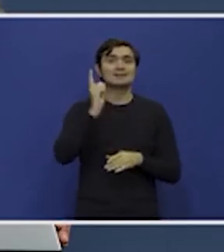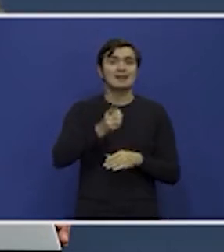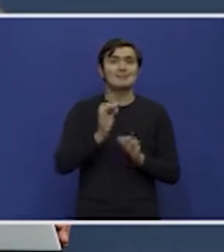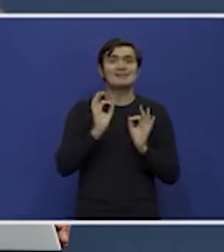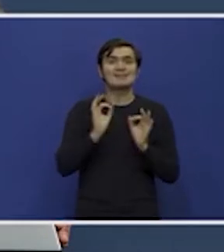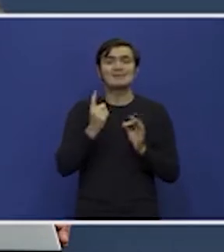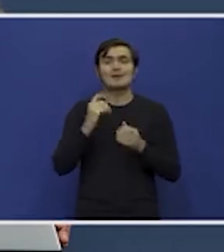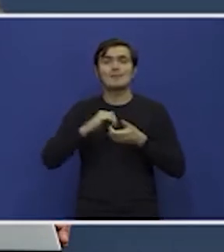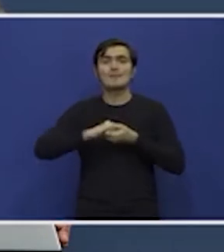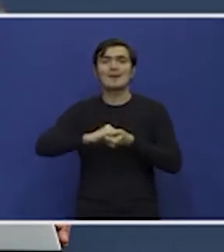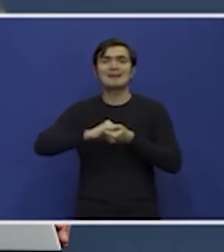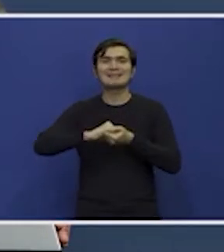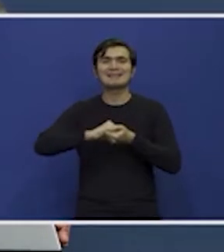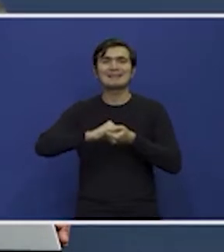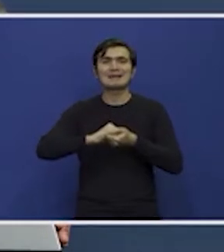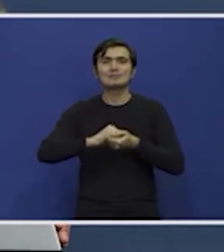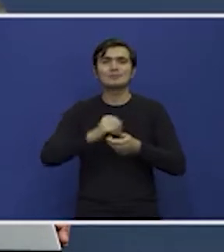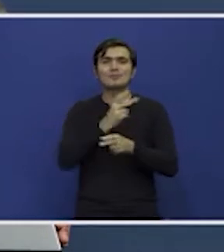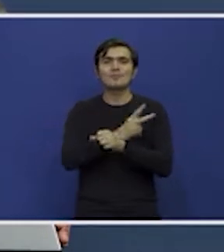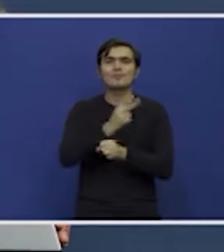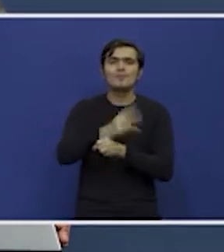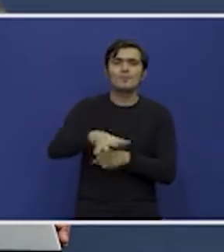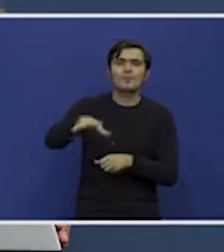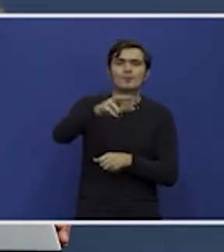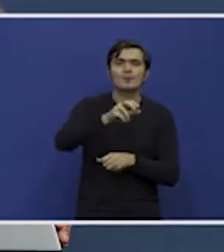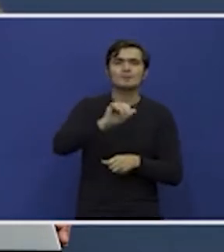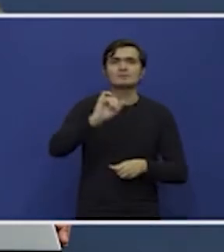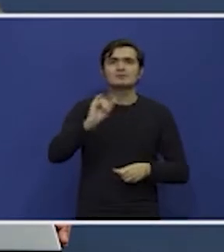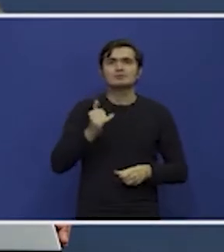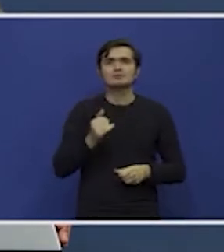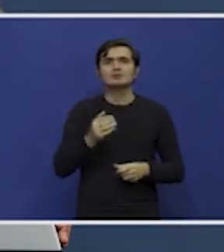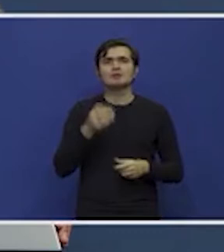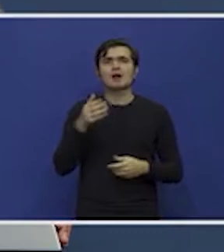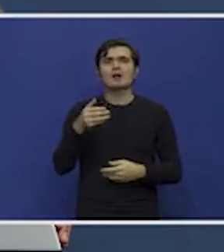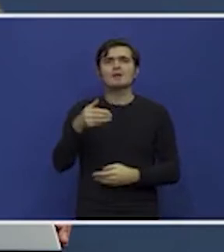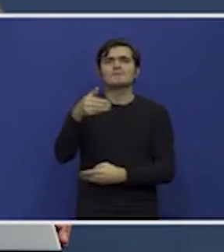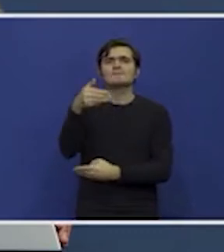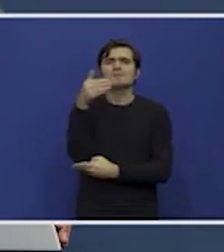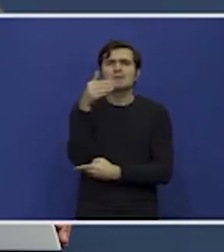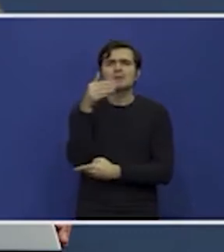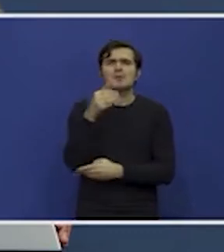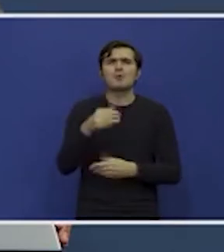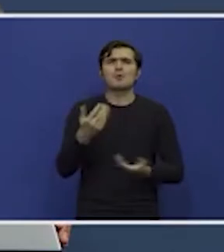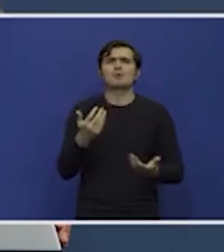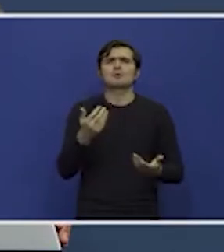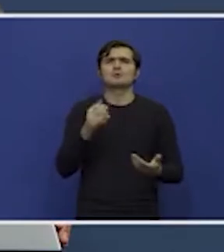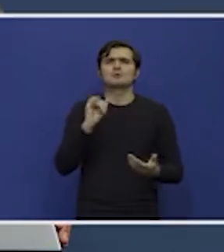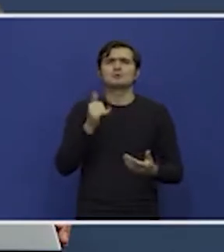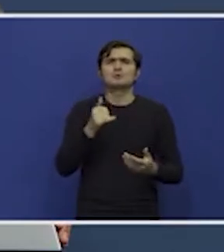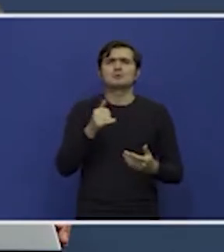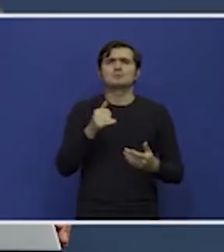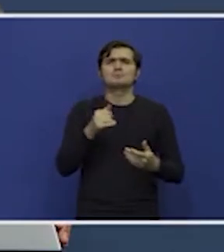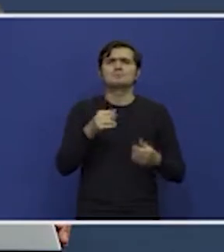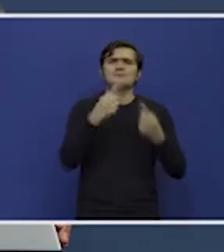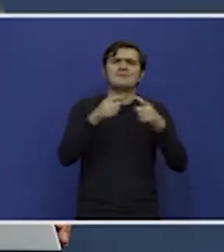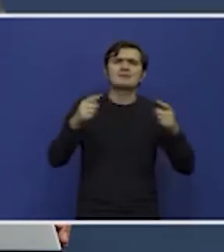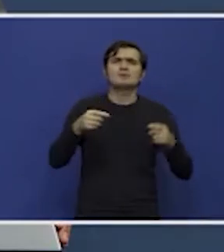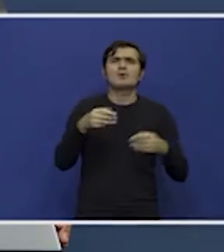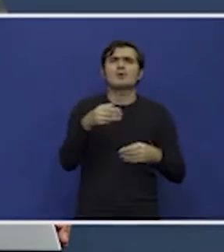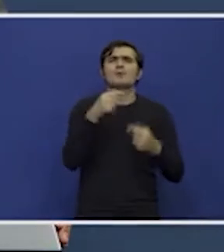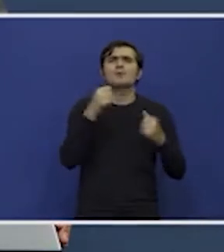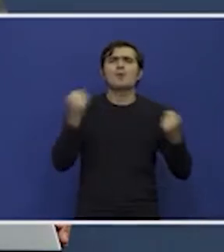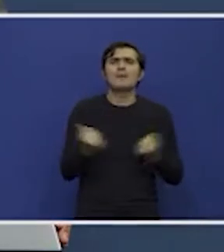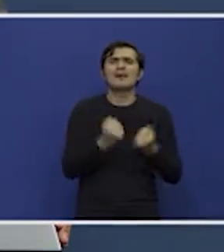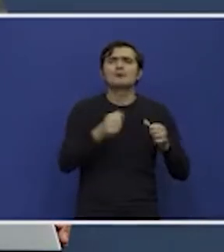parteneriatul populației, din parteneriatul angajatorilor și operatorilor economici de diferite feluri